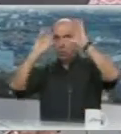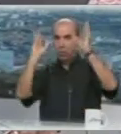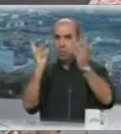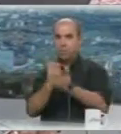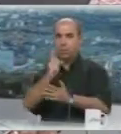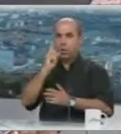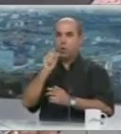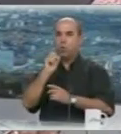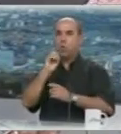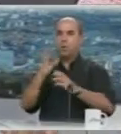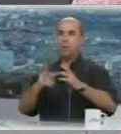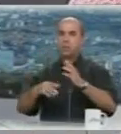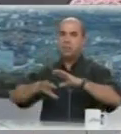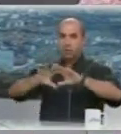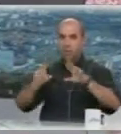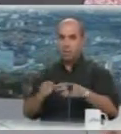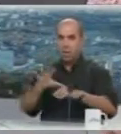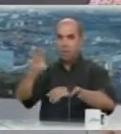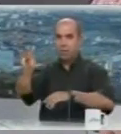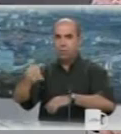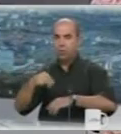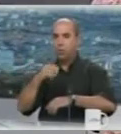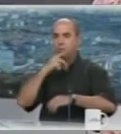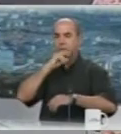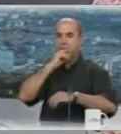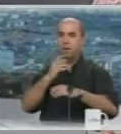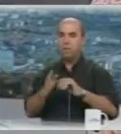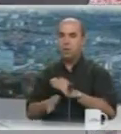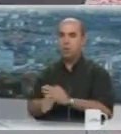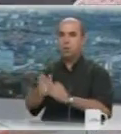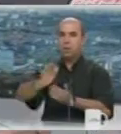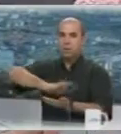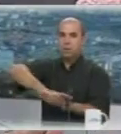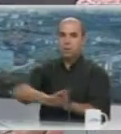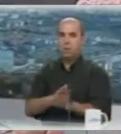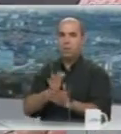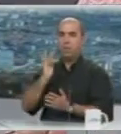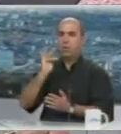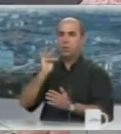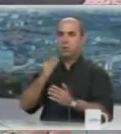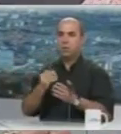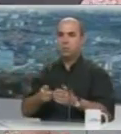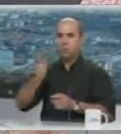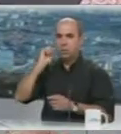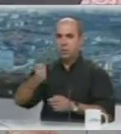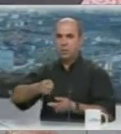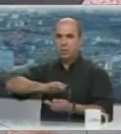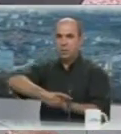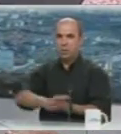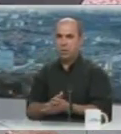قبيلة جات من بسكرة، لكن مع دخول الاستعمار الفرنسي قاموا بإرغامهم